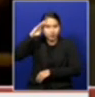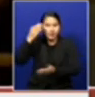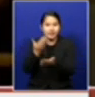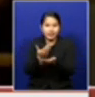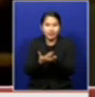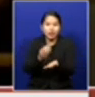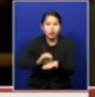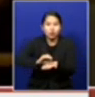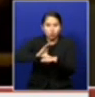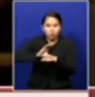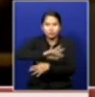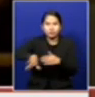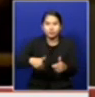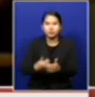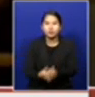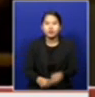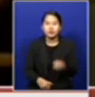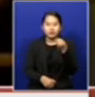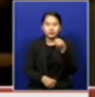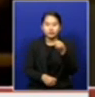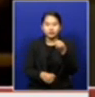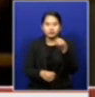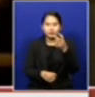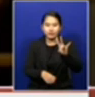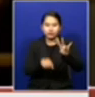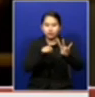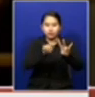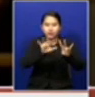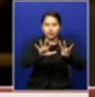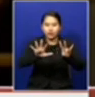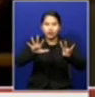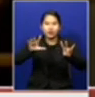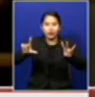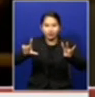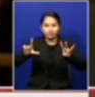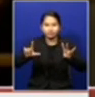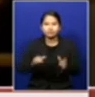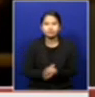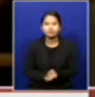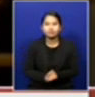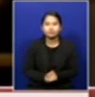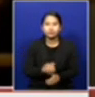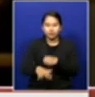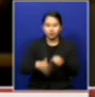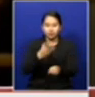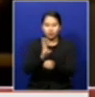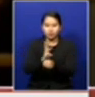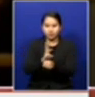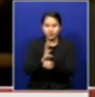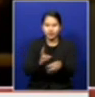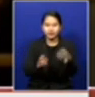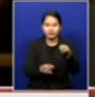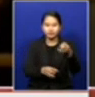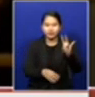านล้าน6ปี 17.5 ล้านล้านเป็นงบประมาณแบบขาดดุลทุ